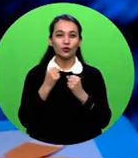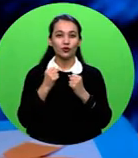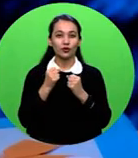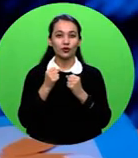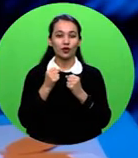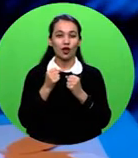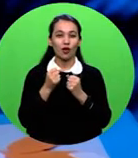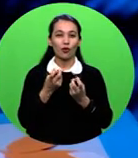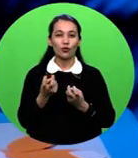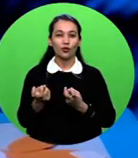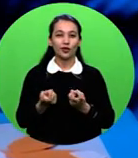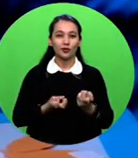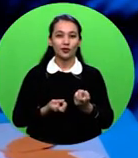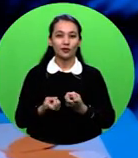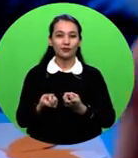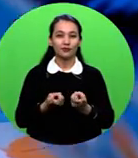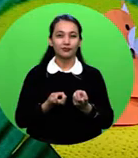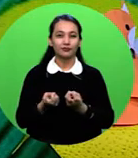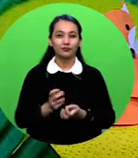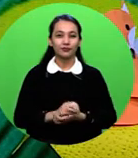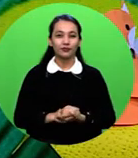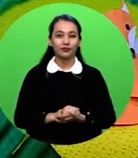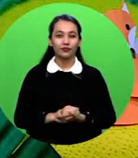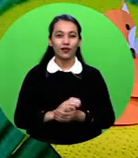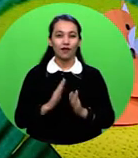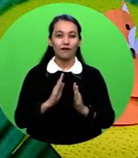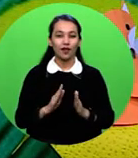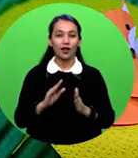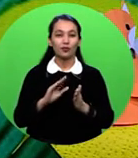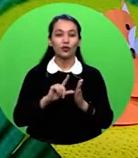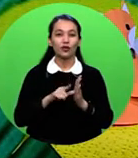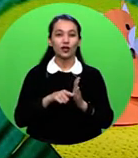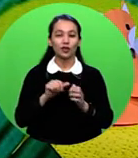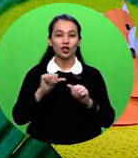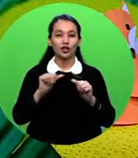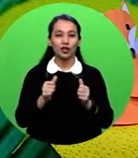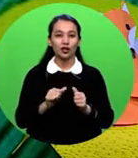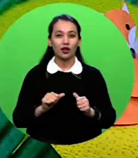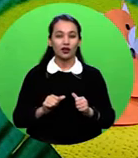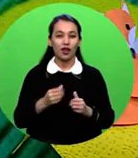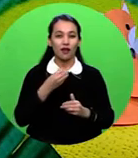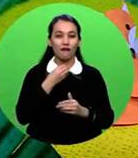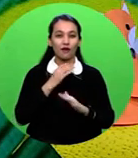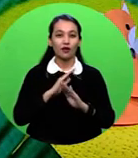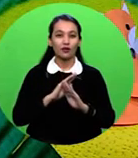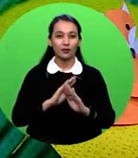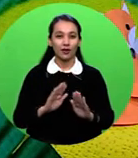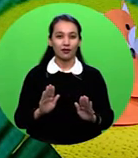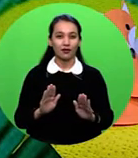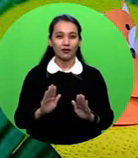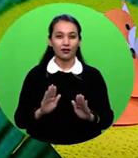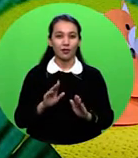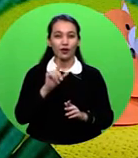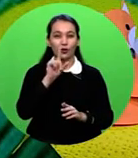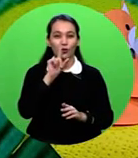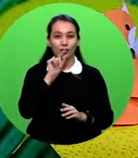muzda uchyapti. Faqat biz bu geometrik shakllardan hayvonlarnigina yasab qolmasdan,